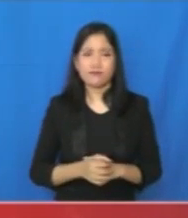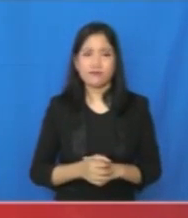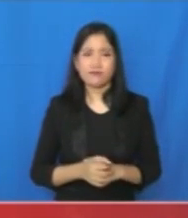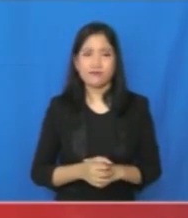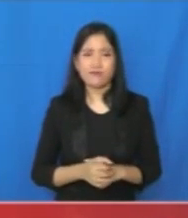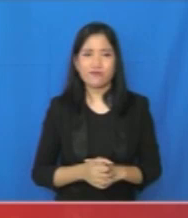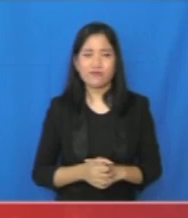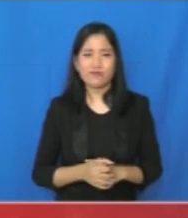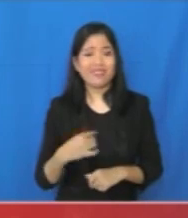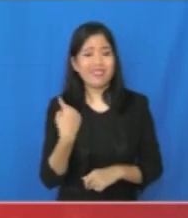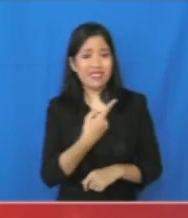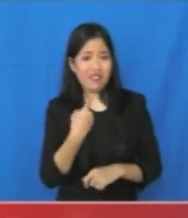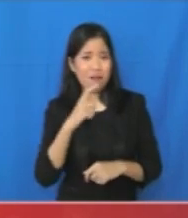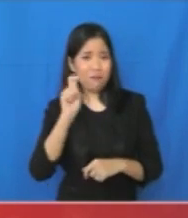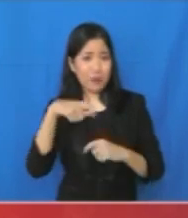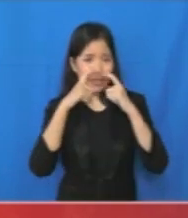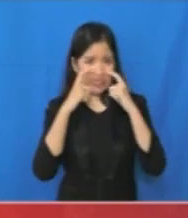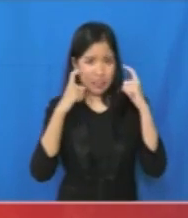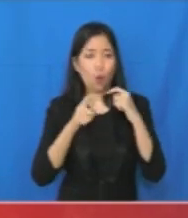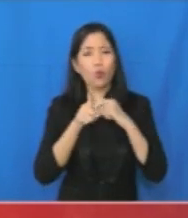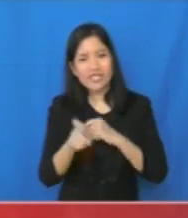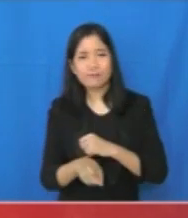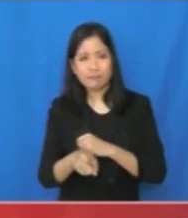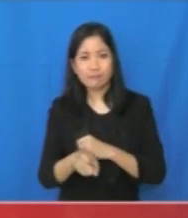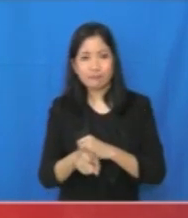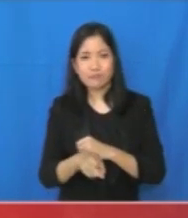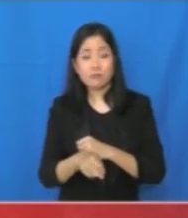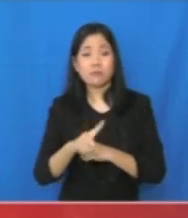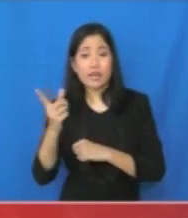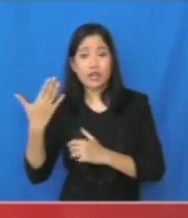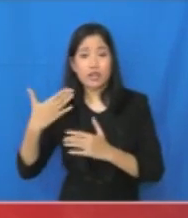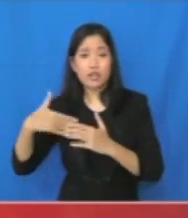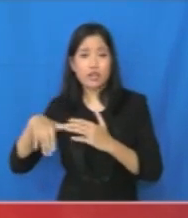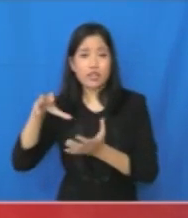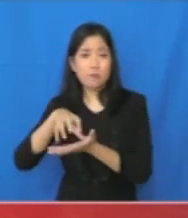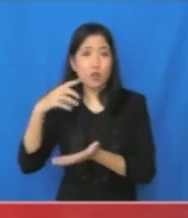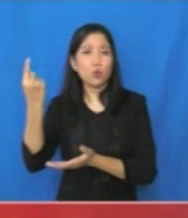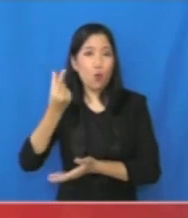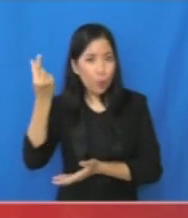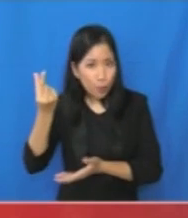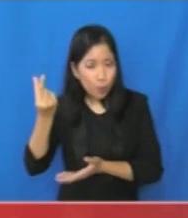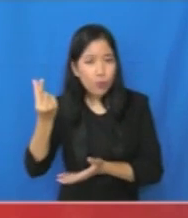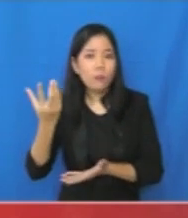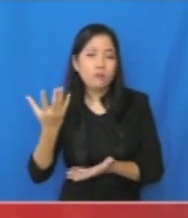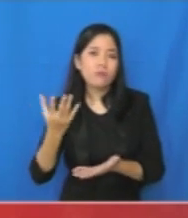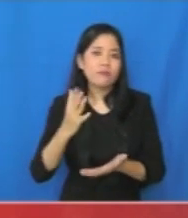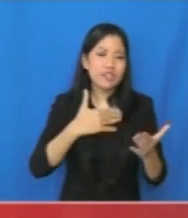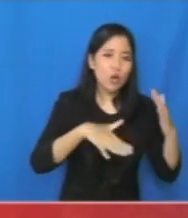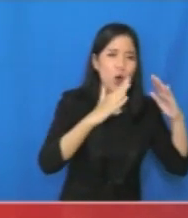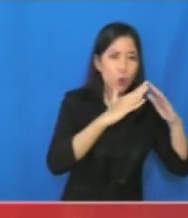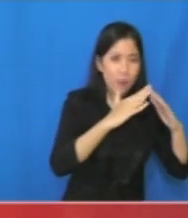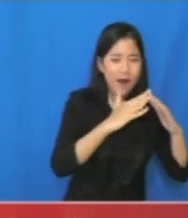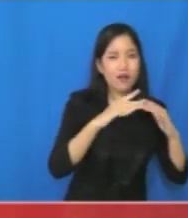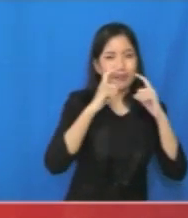wajib menggunakan masker manakala berada di ruang publik manakala ada di